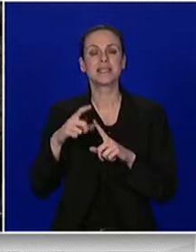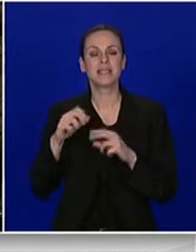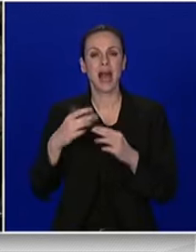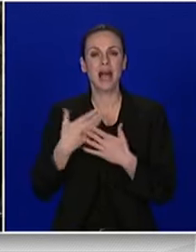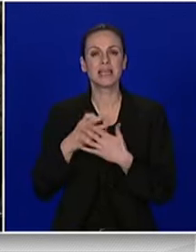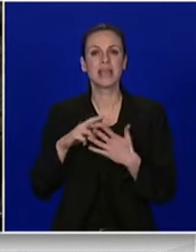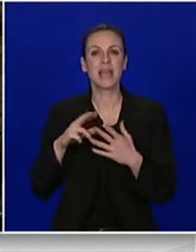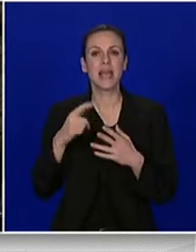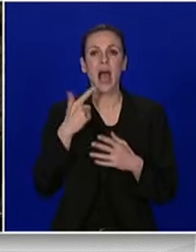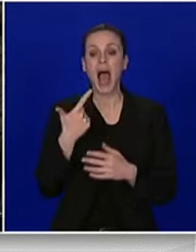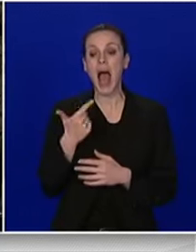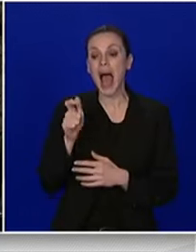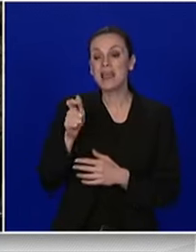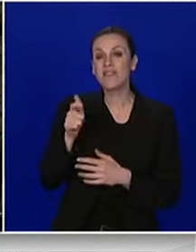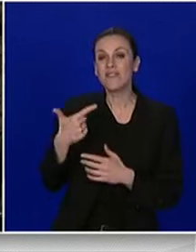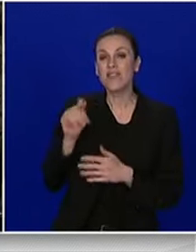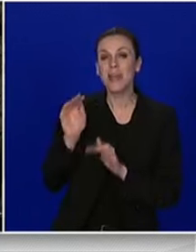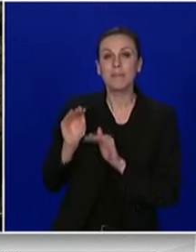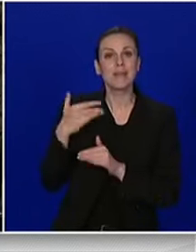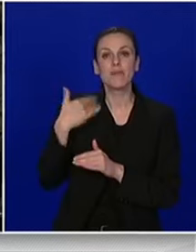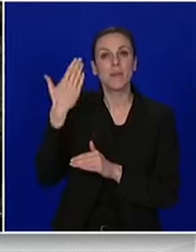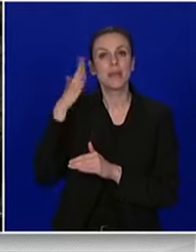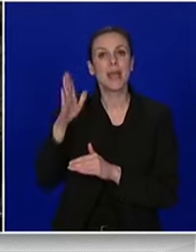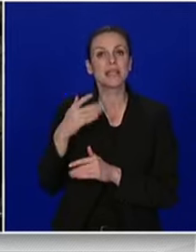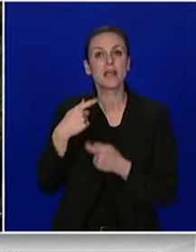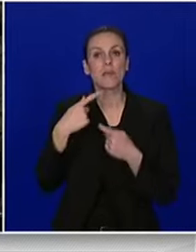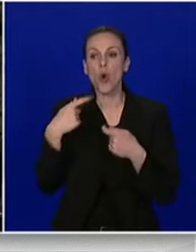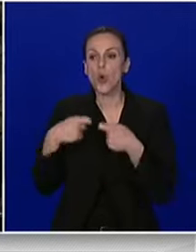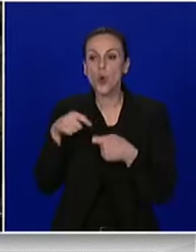dvije prijave ne znamo o kojem se